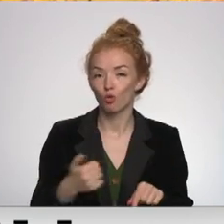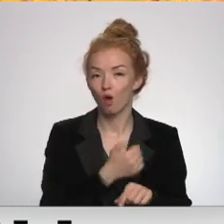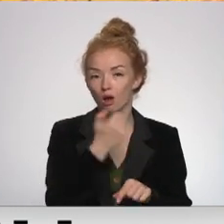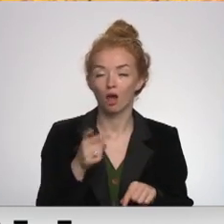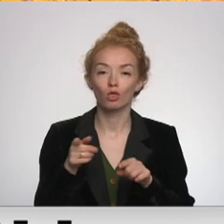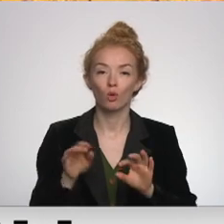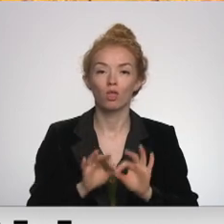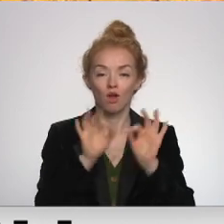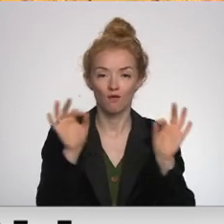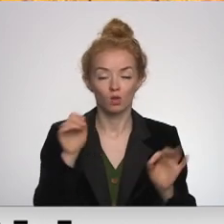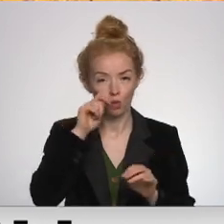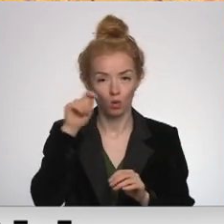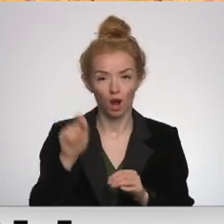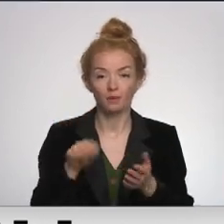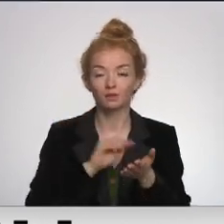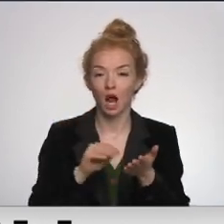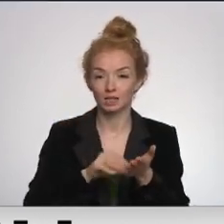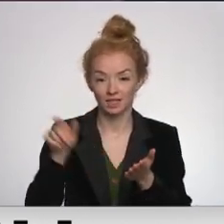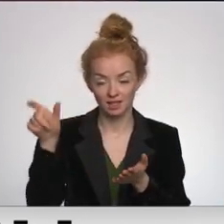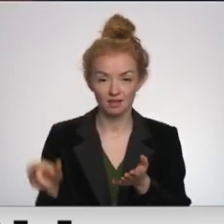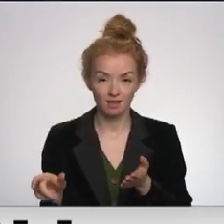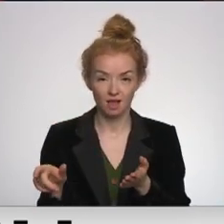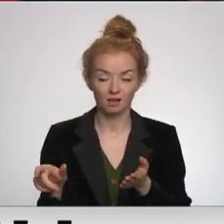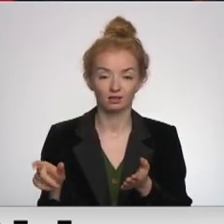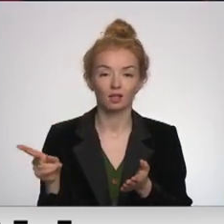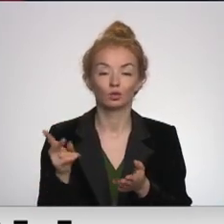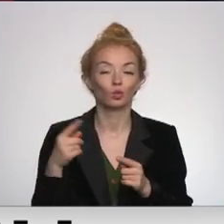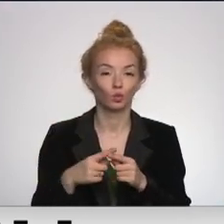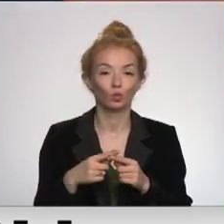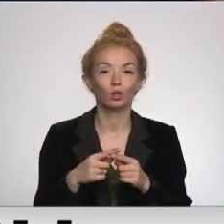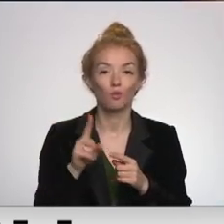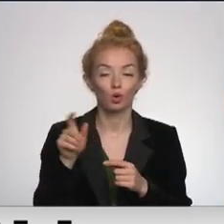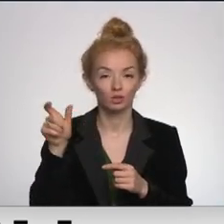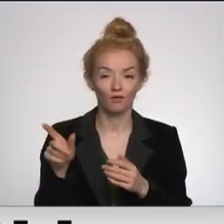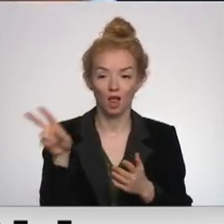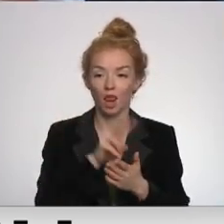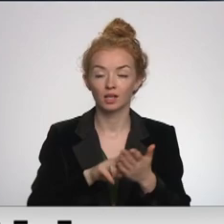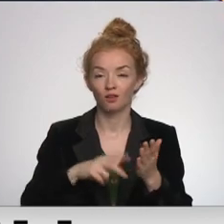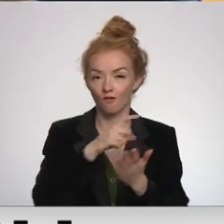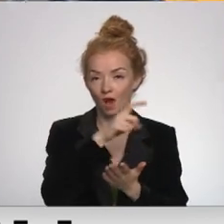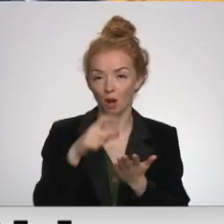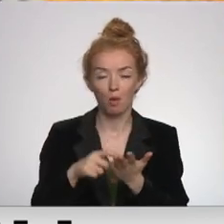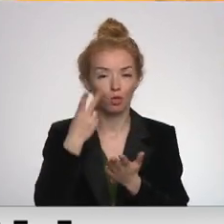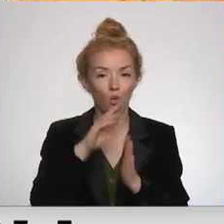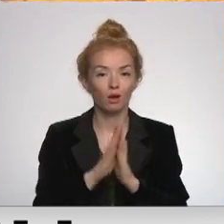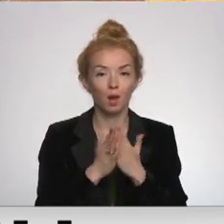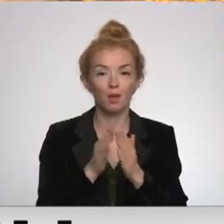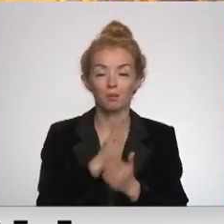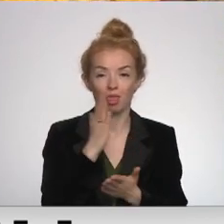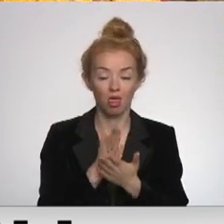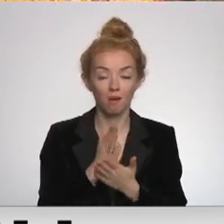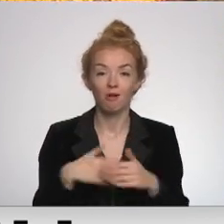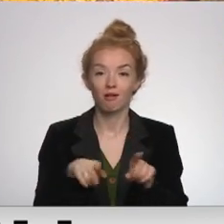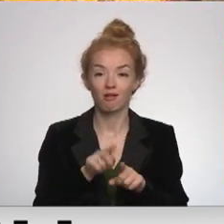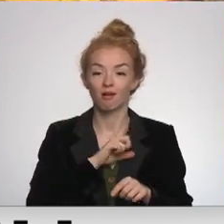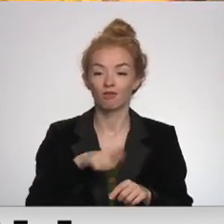ukraiņu rakstnieces Halīna Vdovičenko un Taķena Postāvna. Postāvna lasīja fragmentus no grāmatas, kas tagad ir pieejama arī